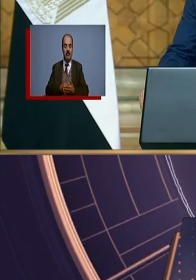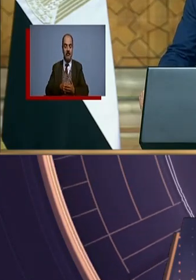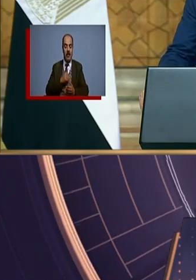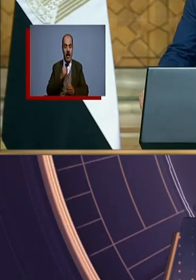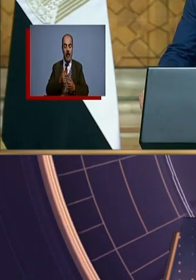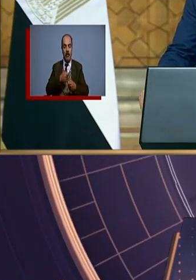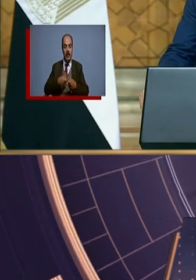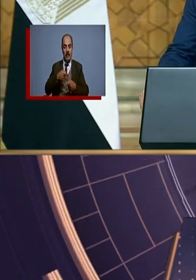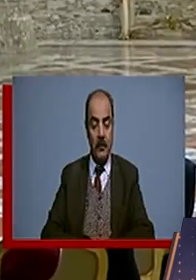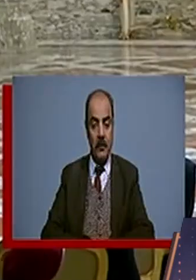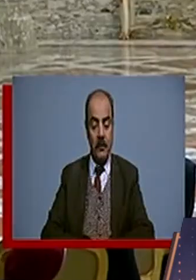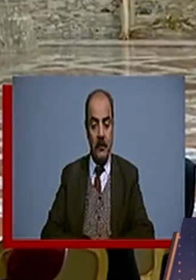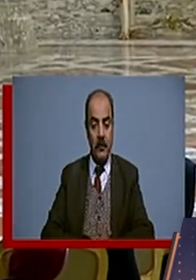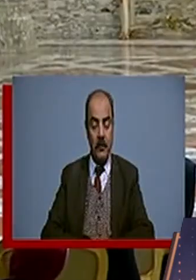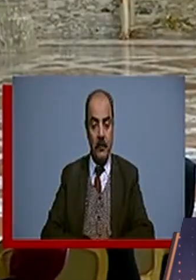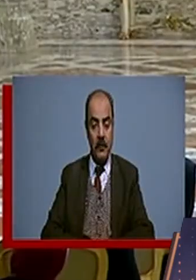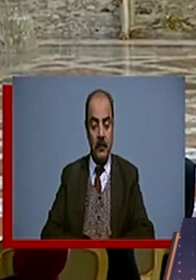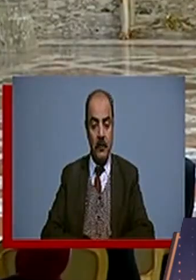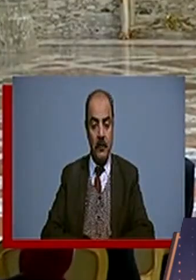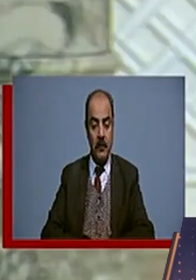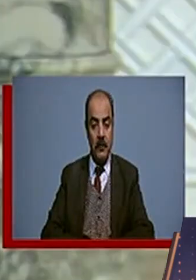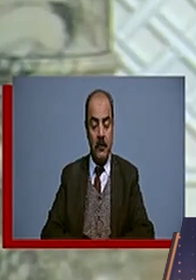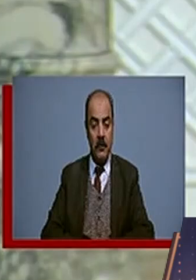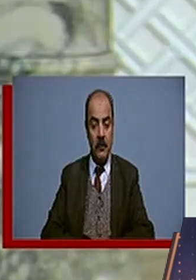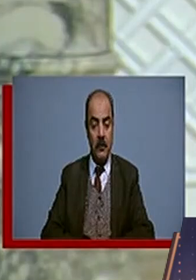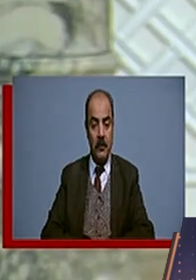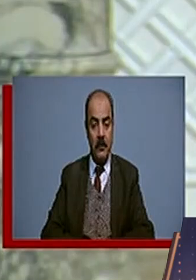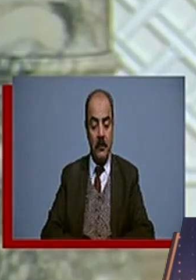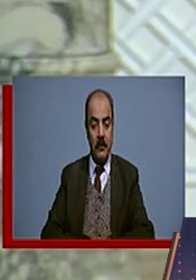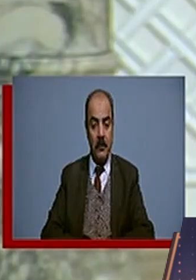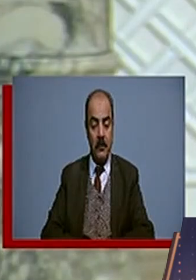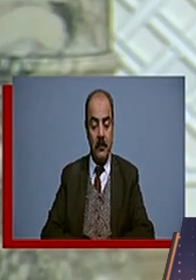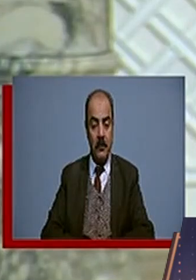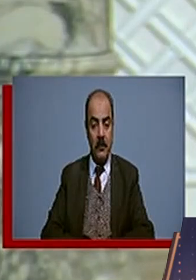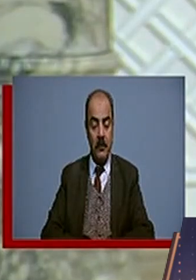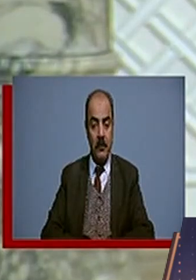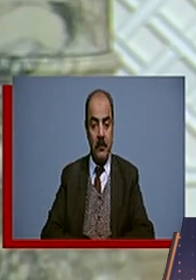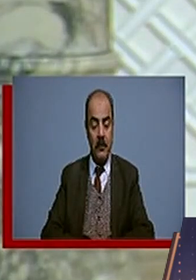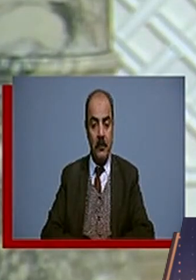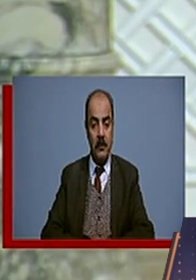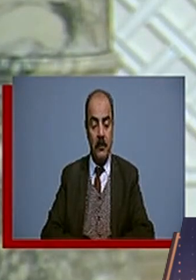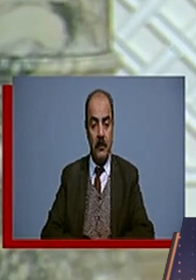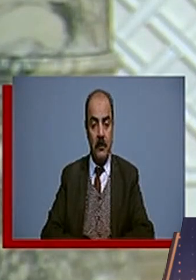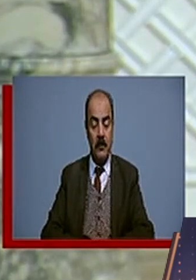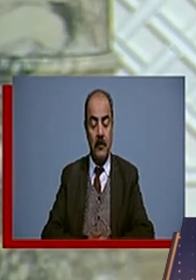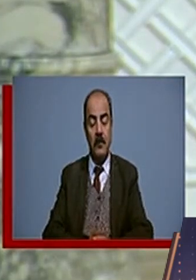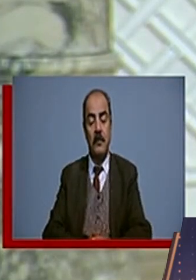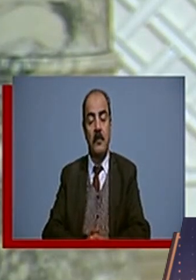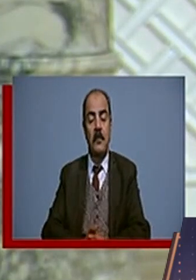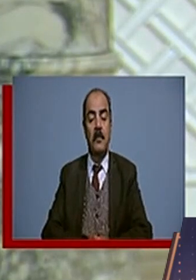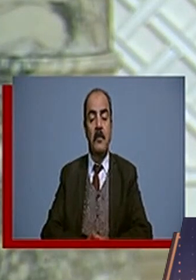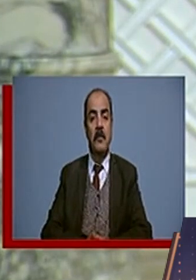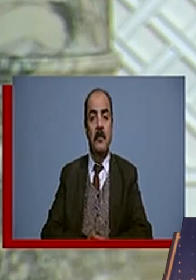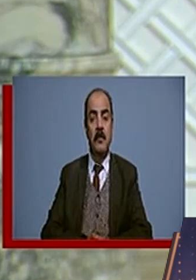فريدريكسن. Let me start by thanking His Excellency President Sisi for inviting me to come to this beautiful country